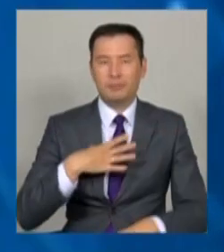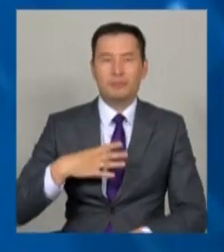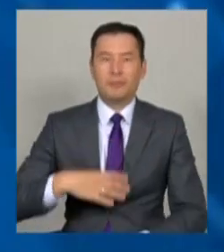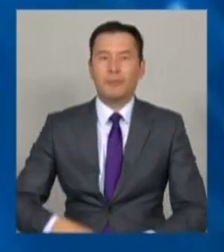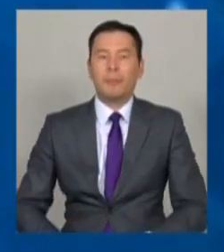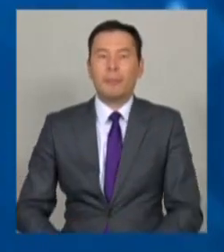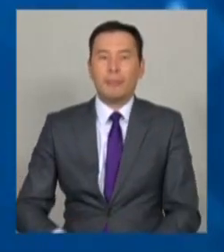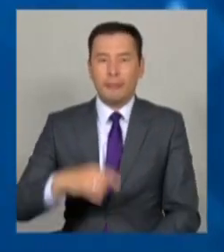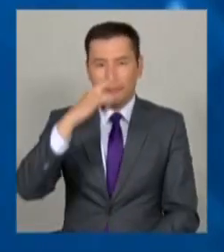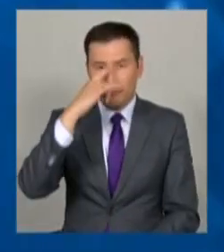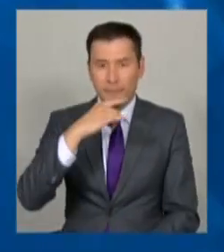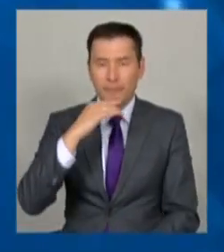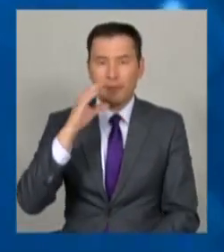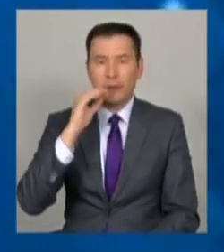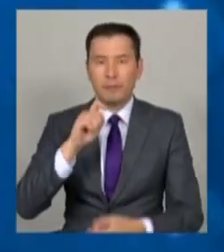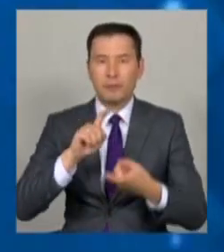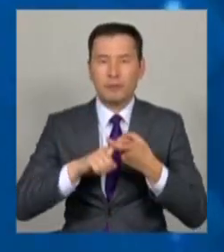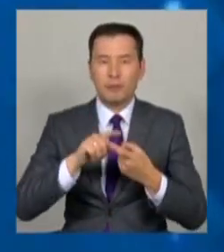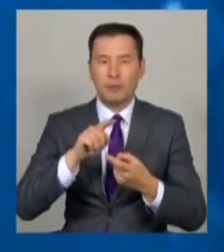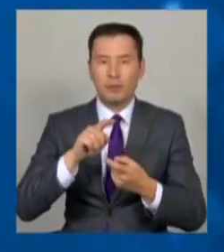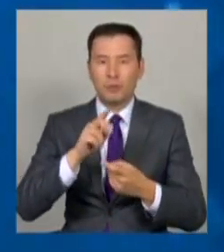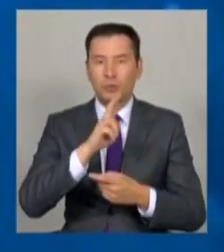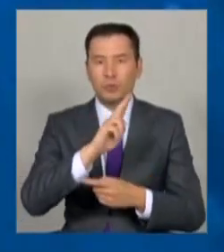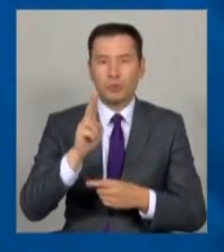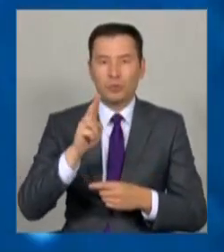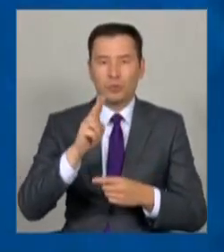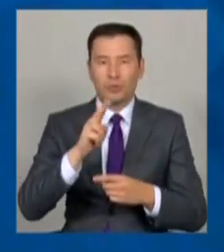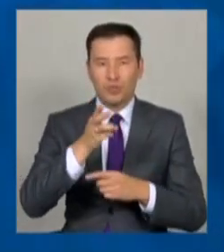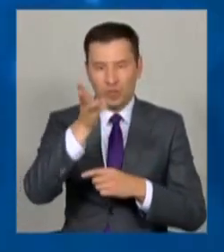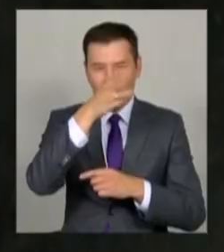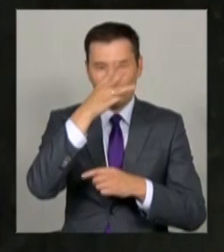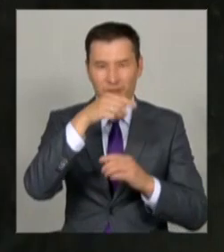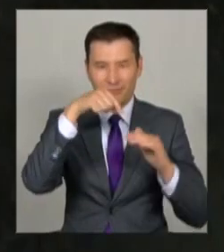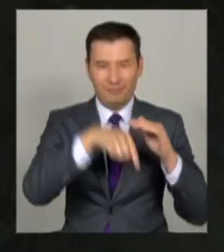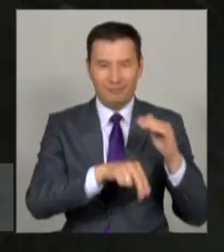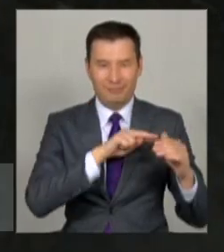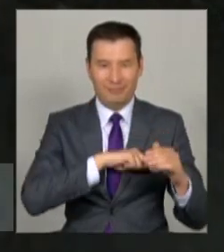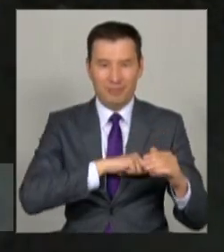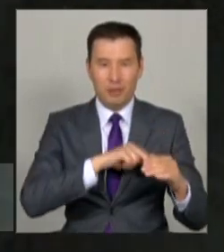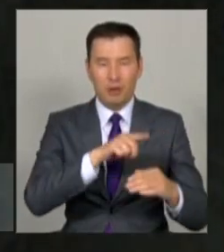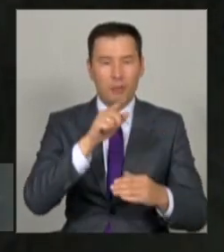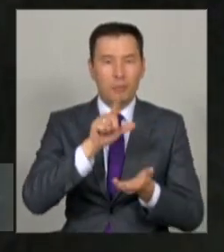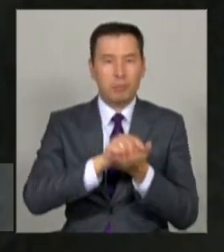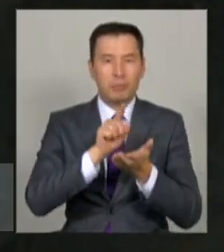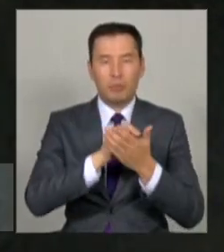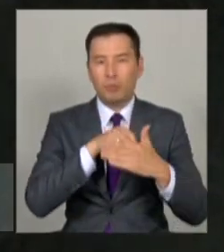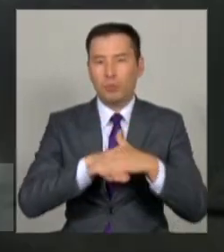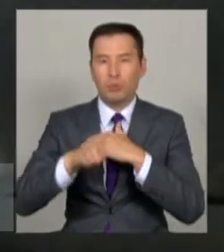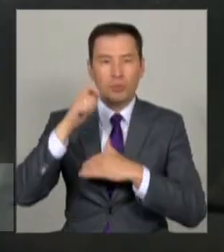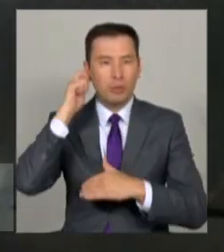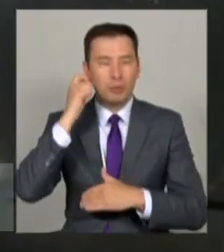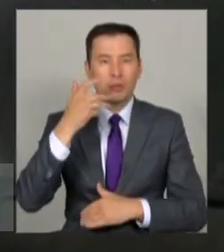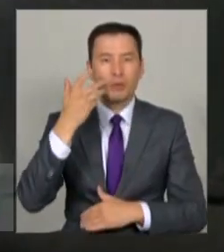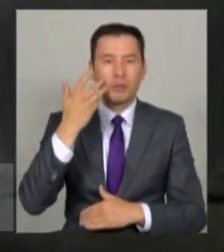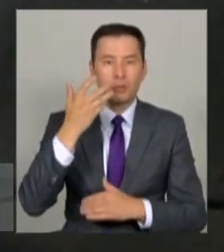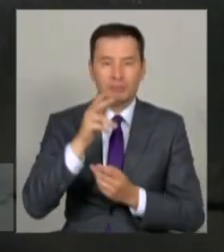В Казахстане могут пересмотреть пенсионный возраст шахтеров до конца мая. Об этом в кулуарах Кабмина сообщила глава Минтруда Тамара Дюсенова. По